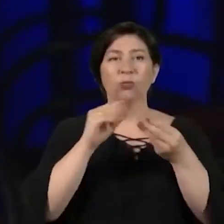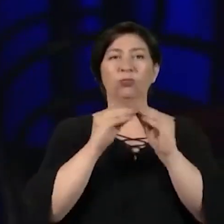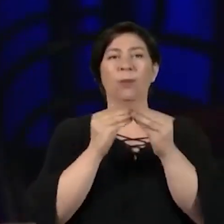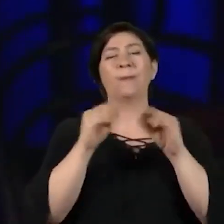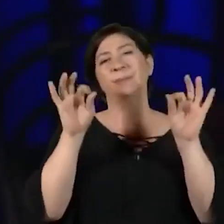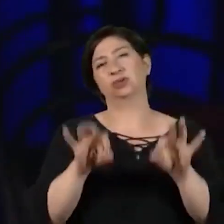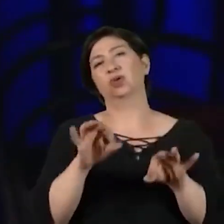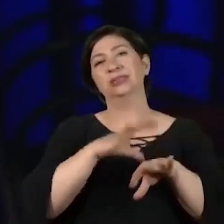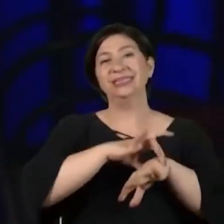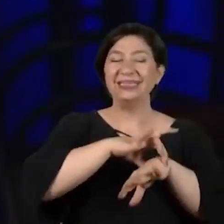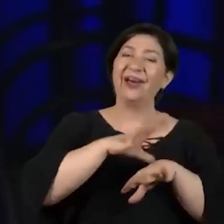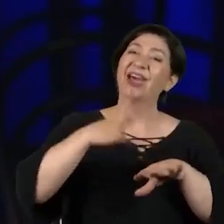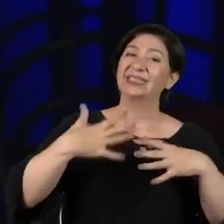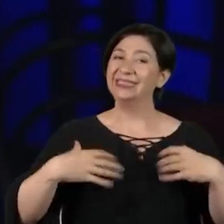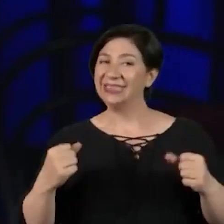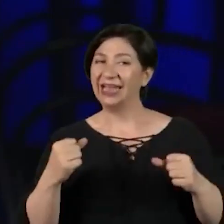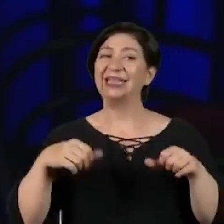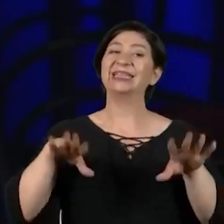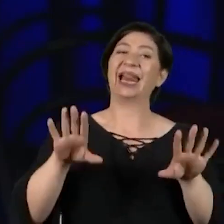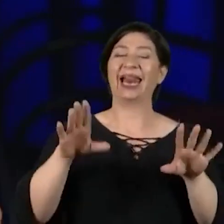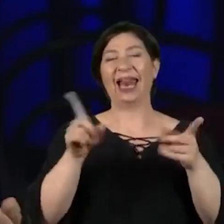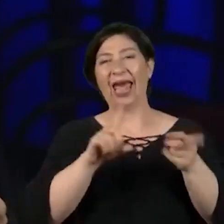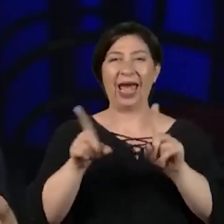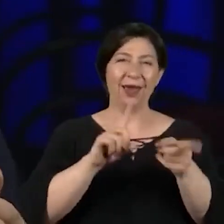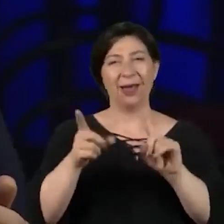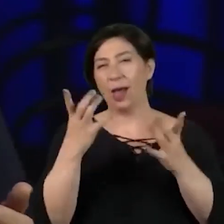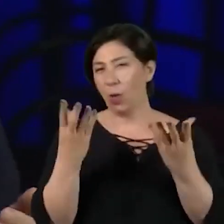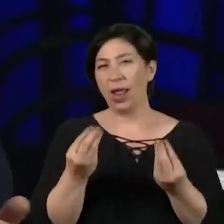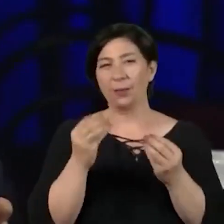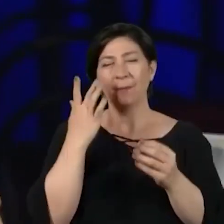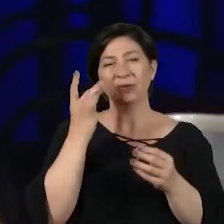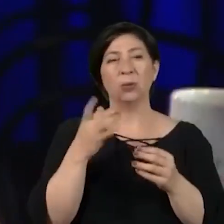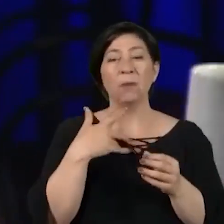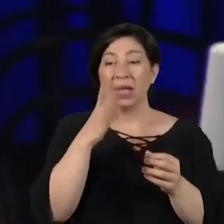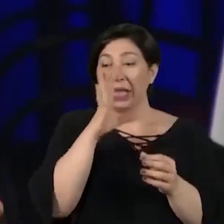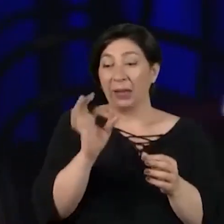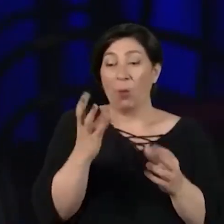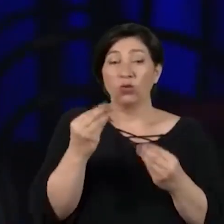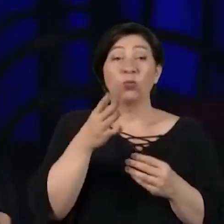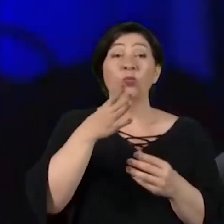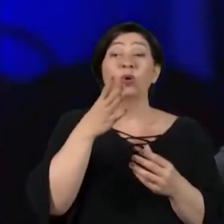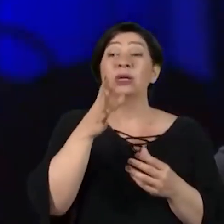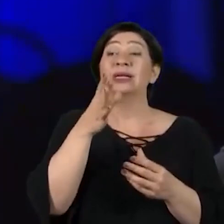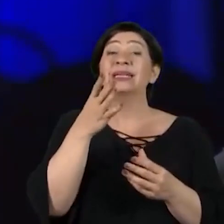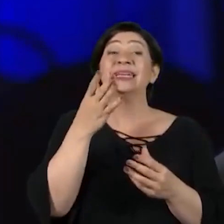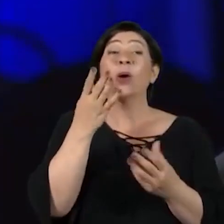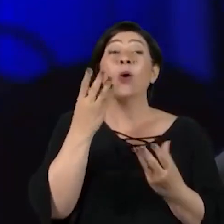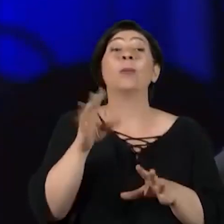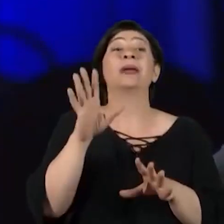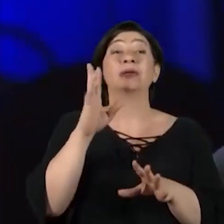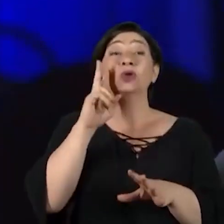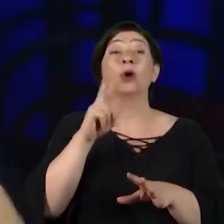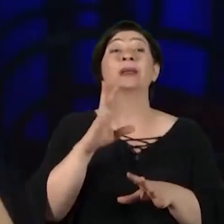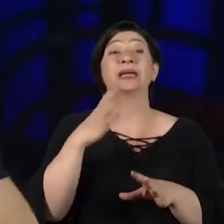Yani hastalıkla sağlık ayrımı biraz burada başlıyor. Yani ben kim olduğumu gömmeden karşı tarafa kulak verebilmem